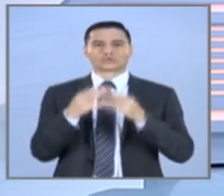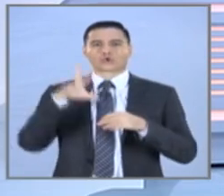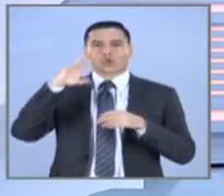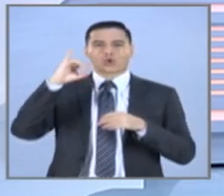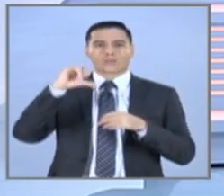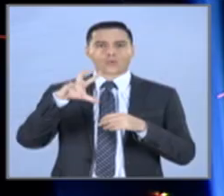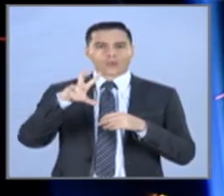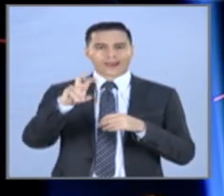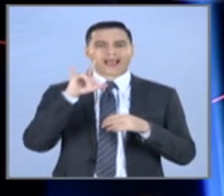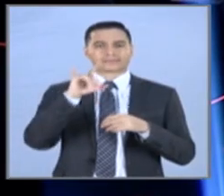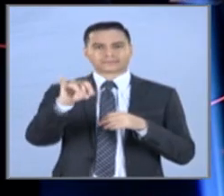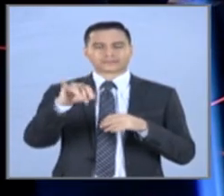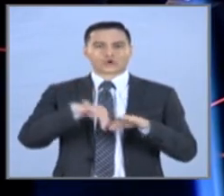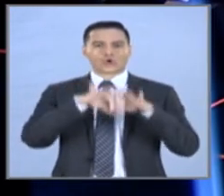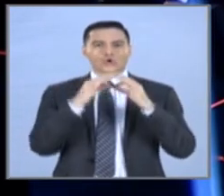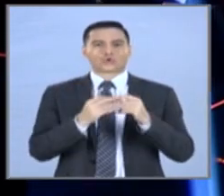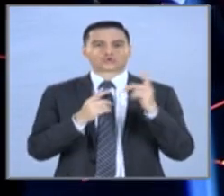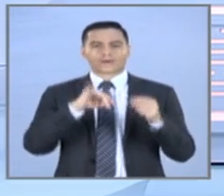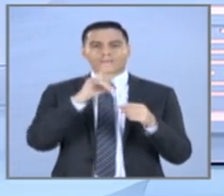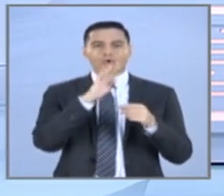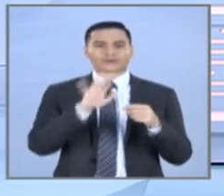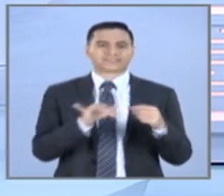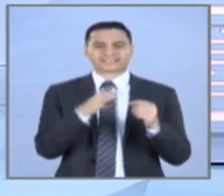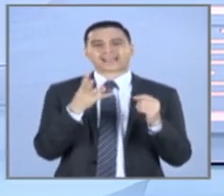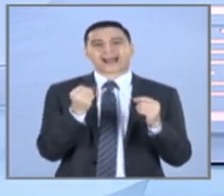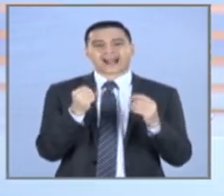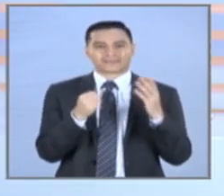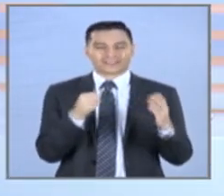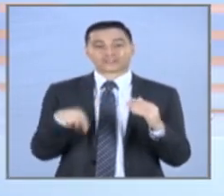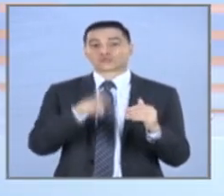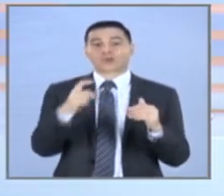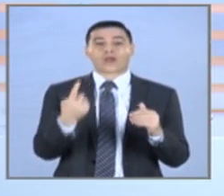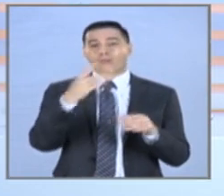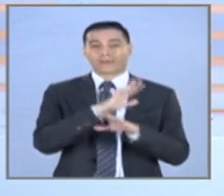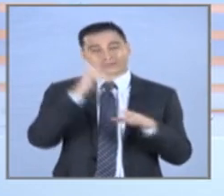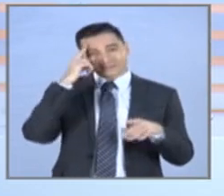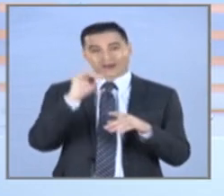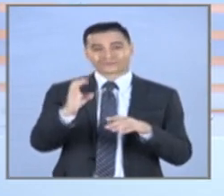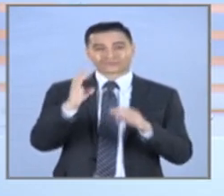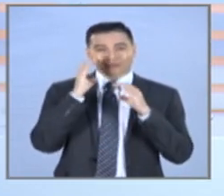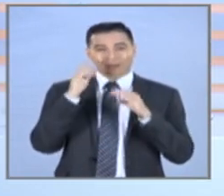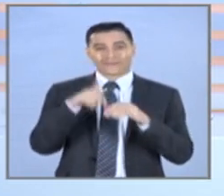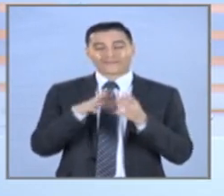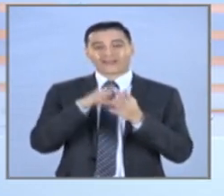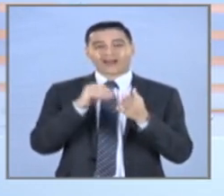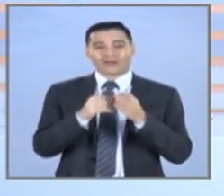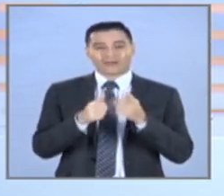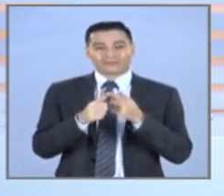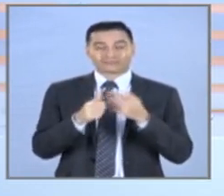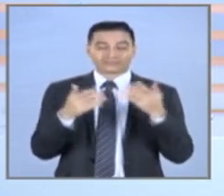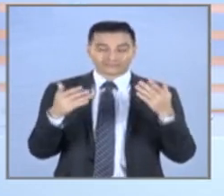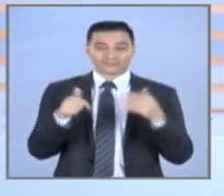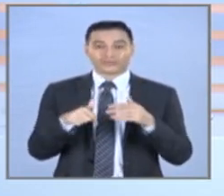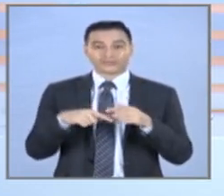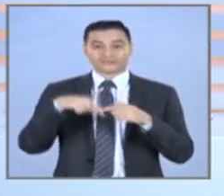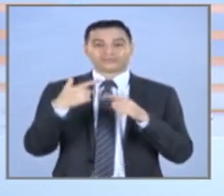الجمولة 50، عيلة مرسي 40. سؤال واحد بس ما تجاوبش في الفقرة الأولى.